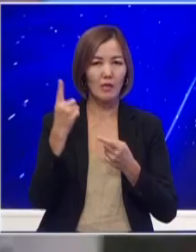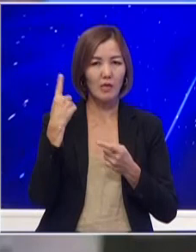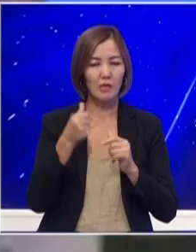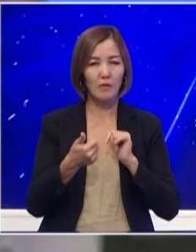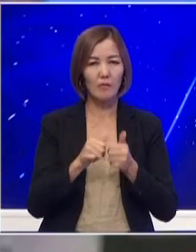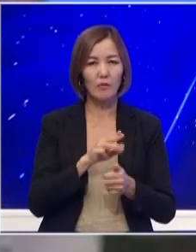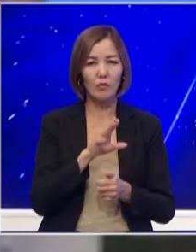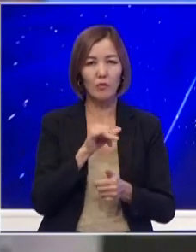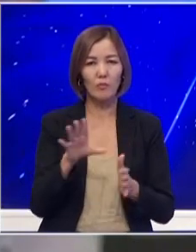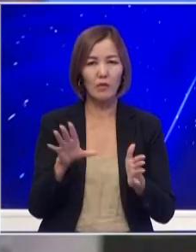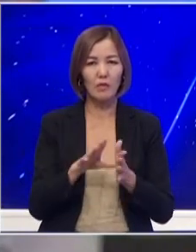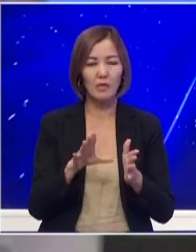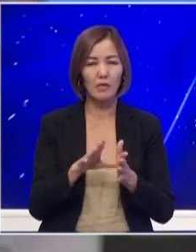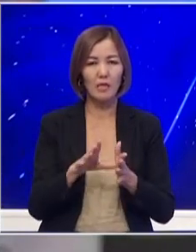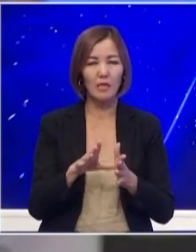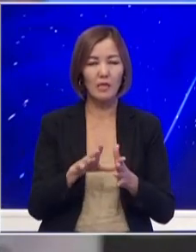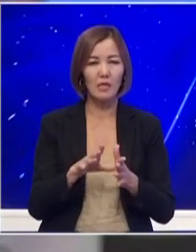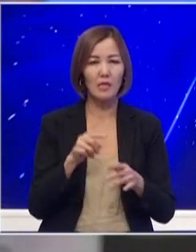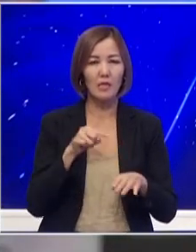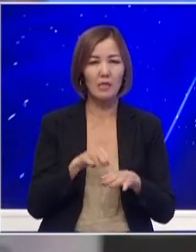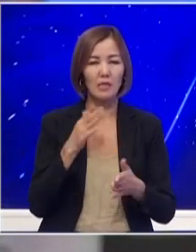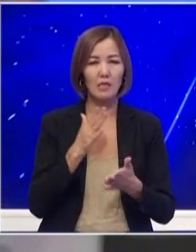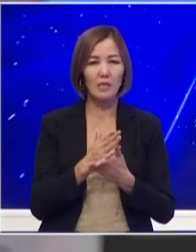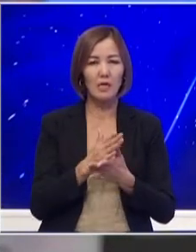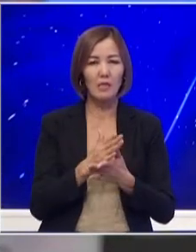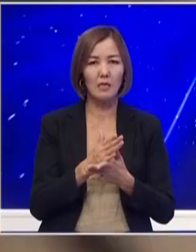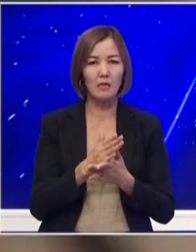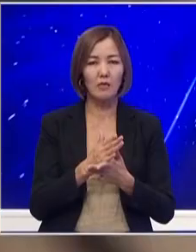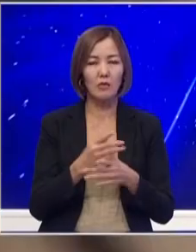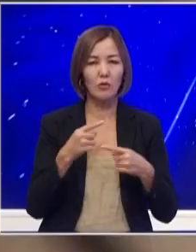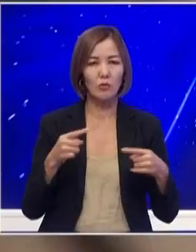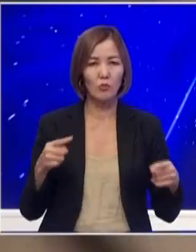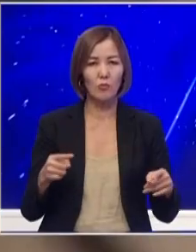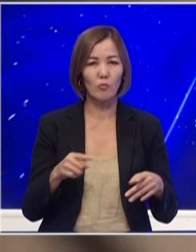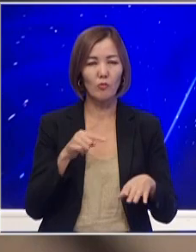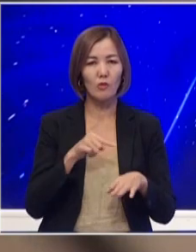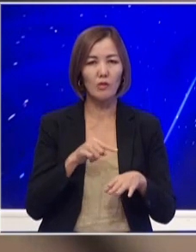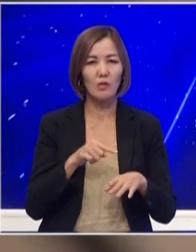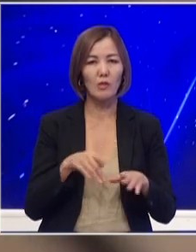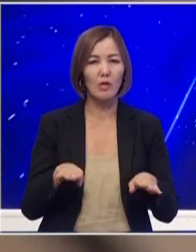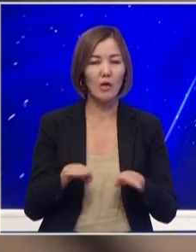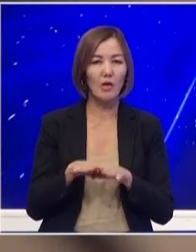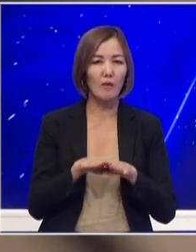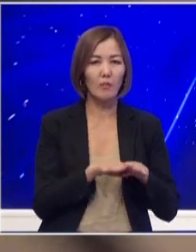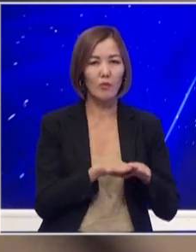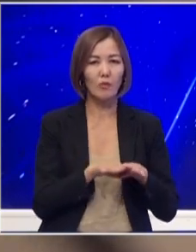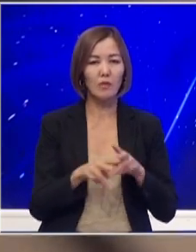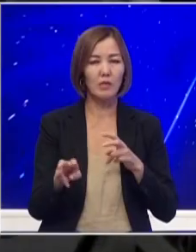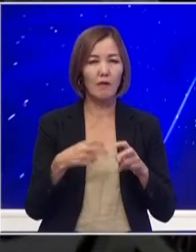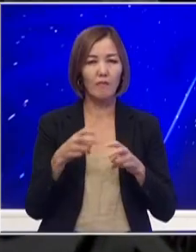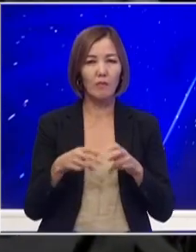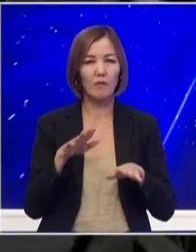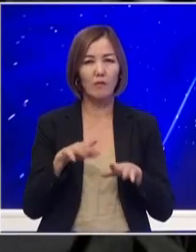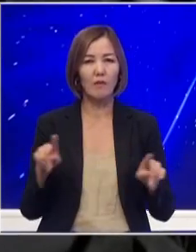мысли Томаса в электрические сигналы и направляет их к мышцам и спинному мозгу. Они словно обходят травмированный участок